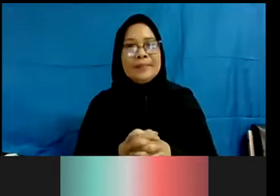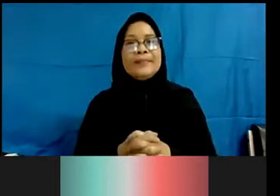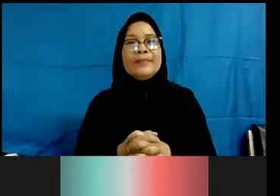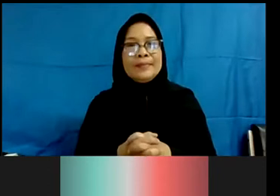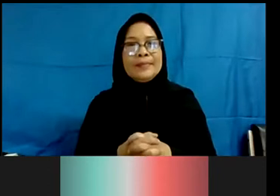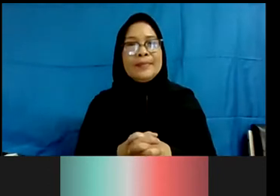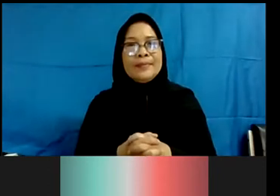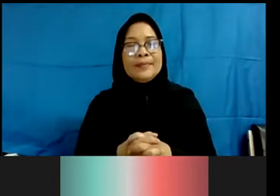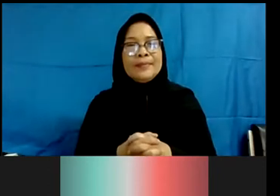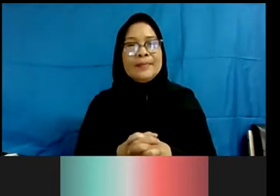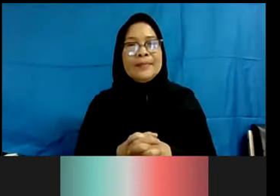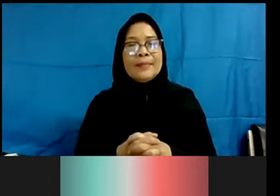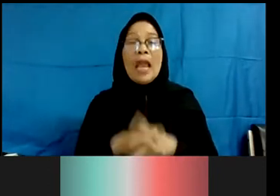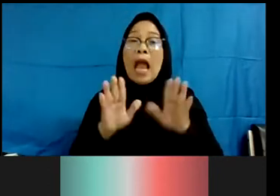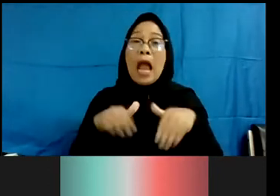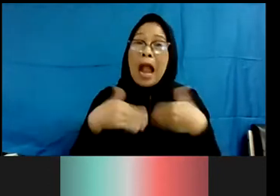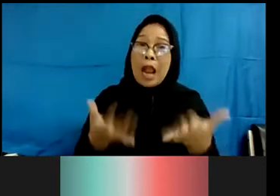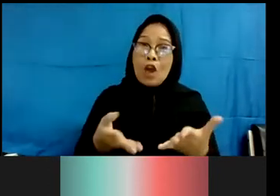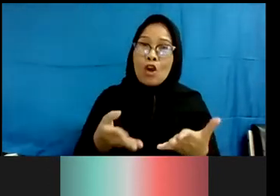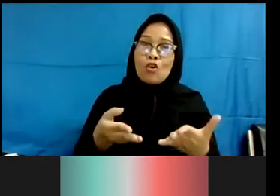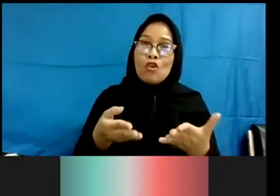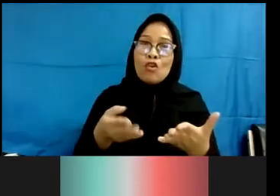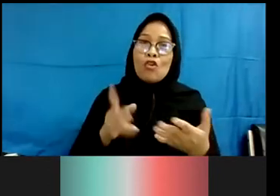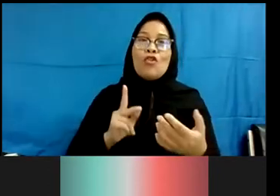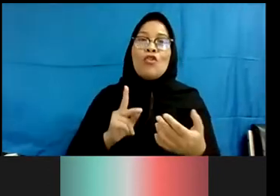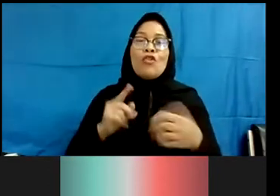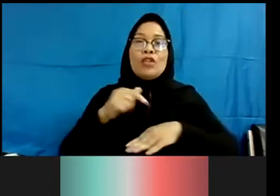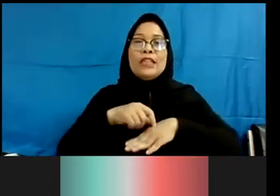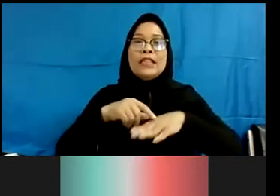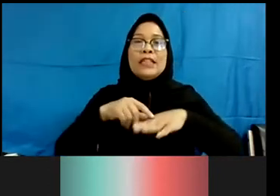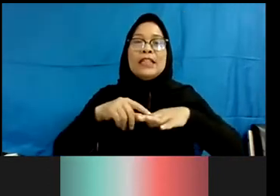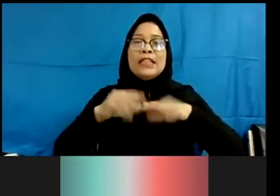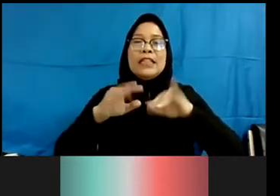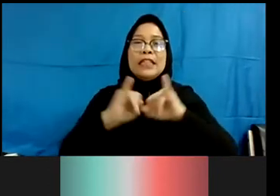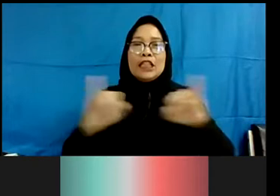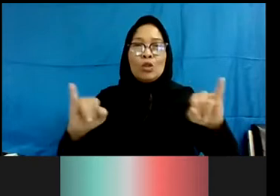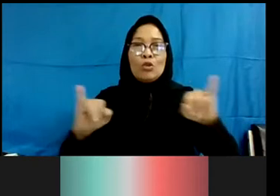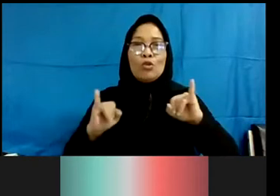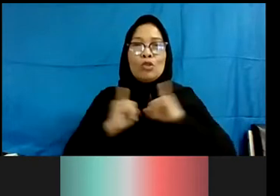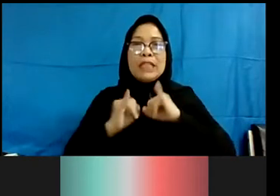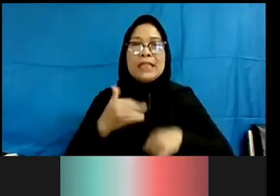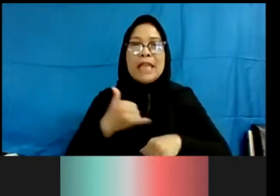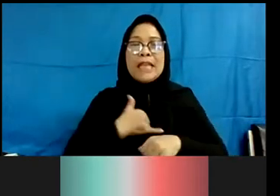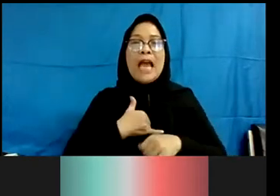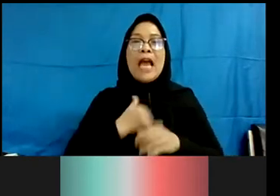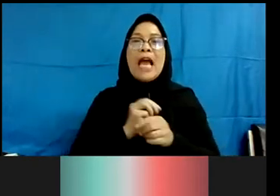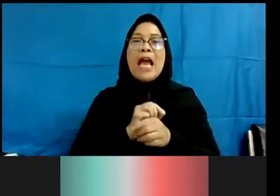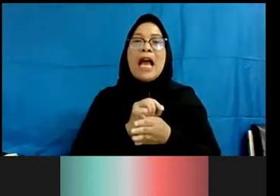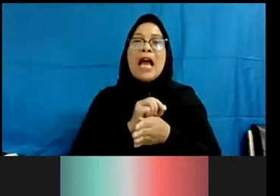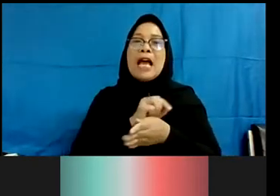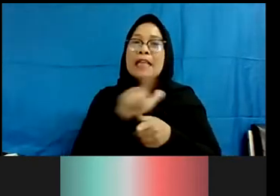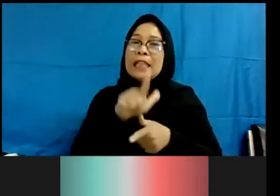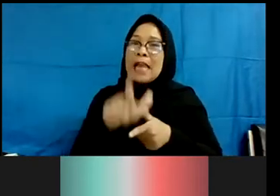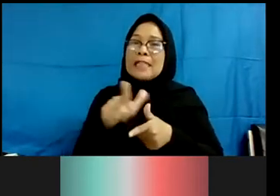itu, dan ini kalau di institusi saya gitu ya, literasi ini menjadi sangat penting gitu di era